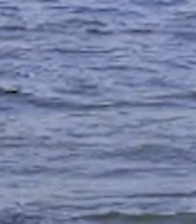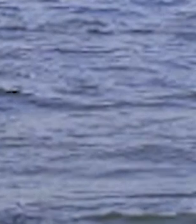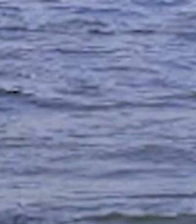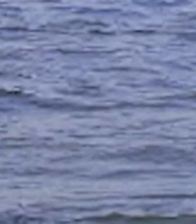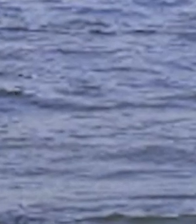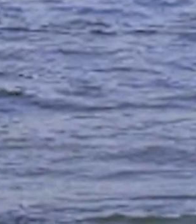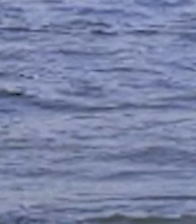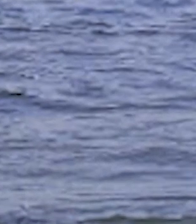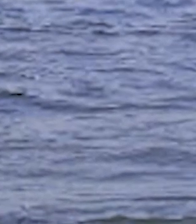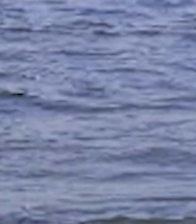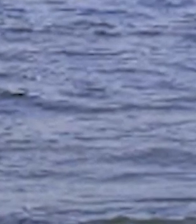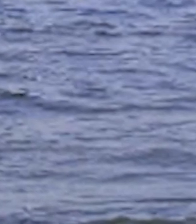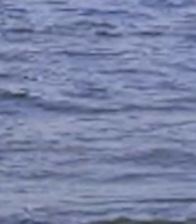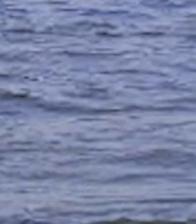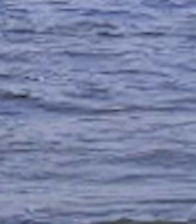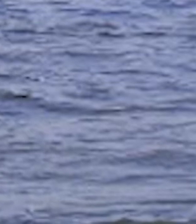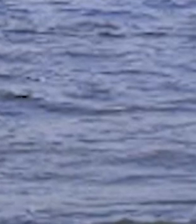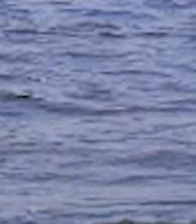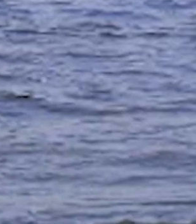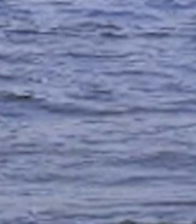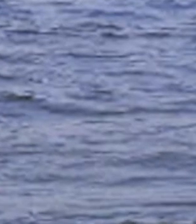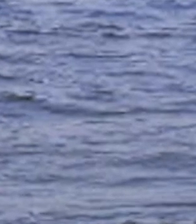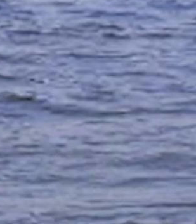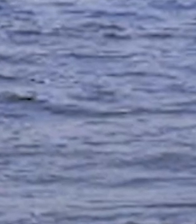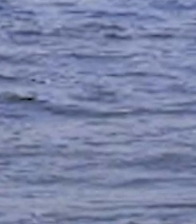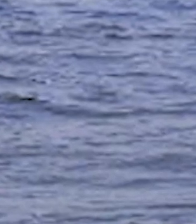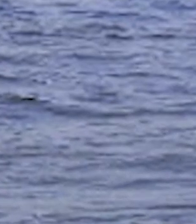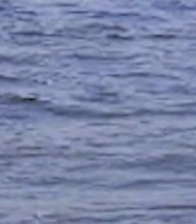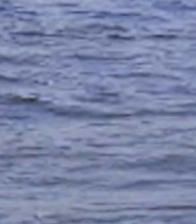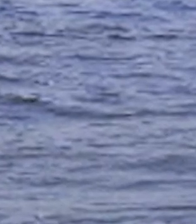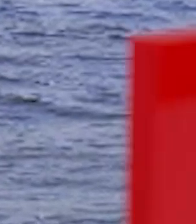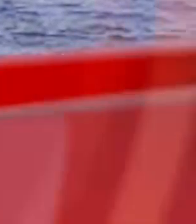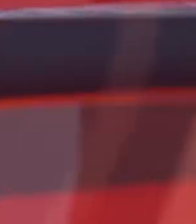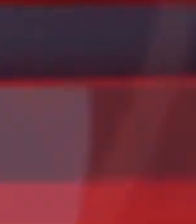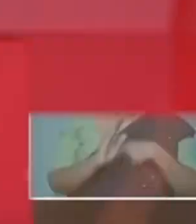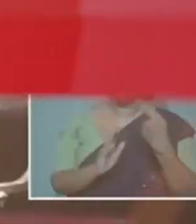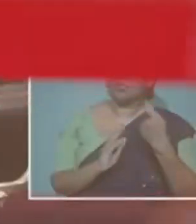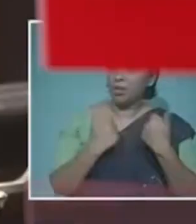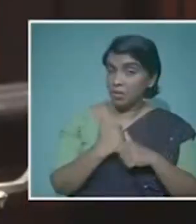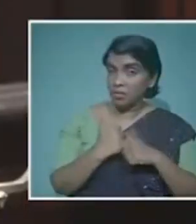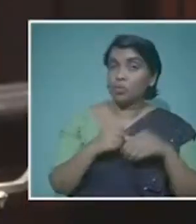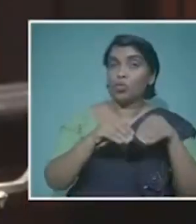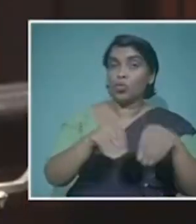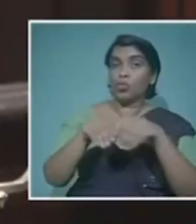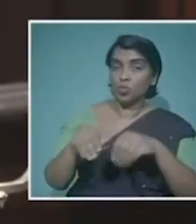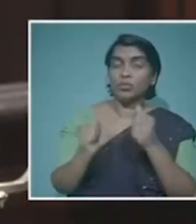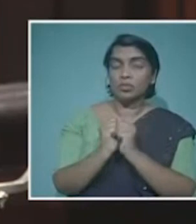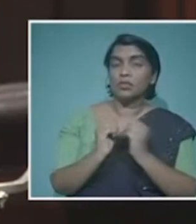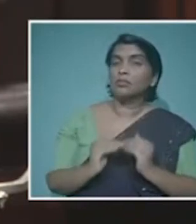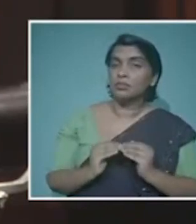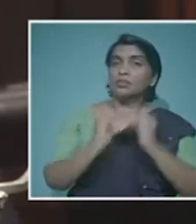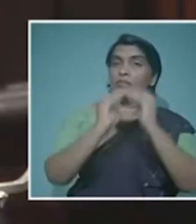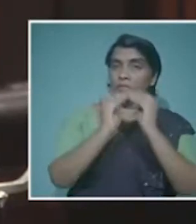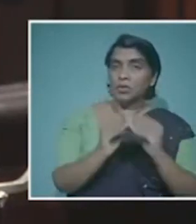மற்றும் பெட்ரோலிய கூட்டுத்தாபனத்திற்கு வழங்கப்பட்டுள்ளதாக குறித்த கடிதத்தில் மேலும் குறிப்பிடப்பட்டுள்ளது. பிள்ளையானின் ஊழல்